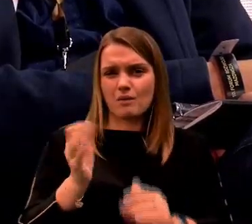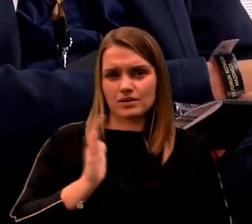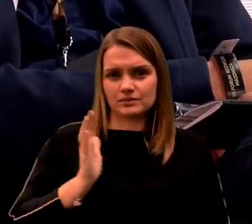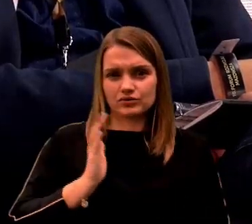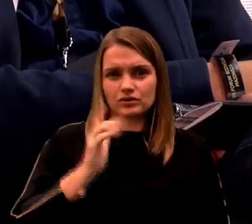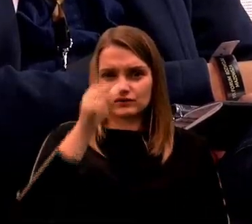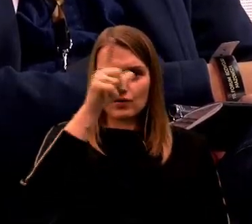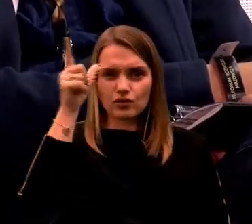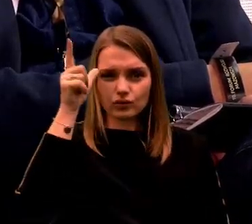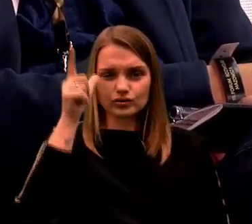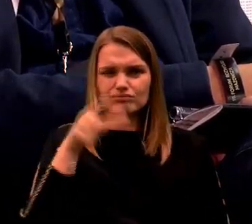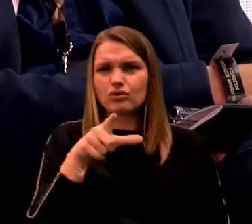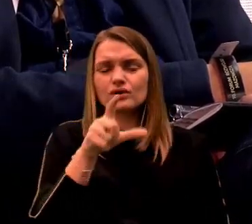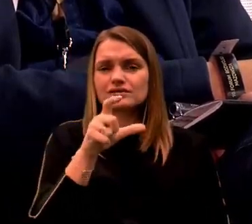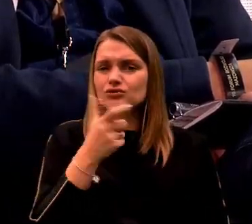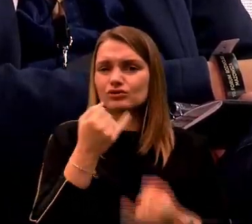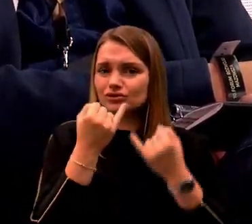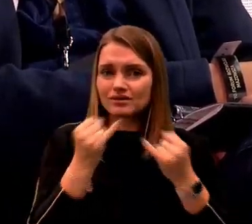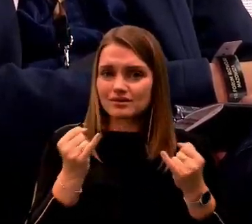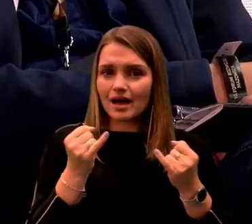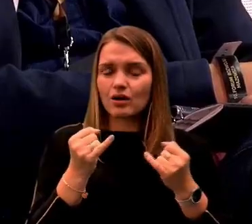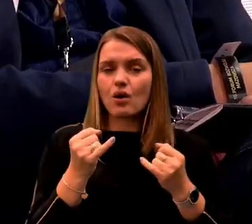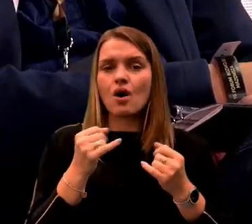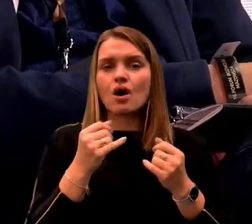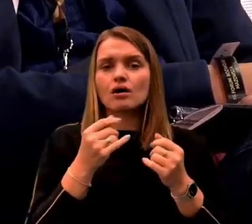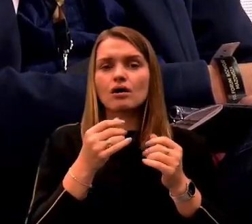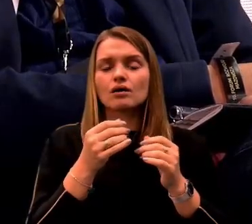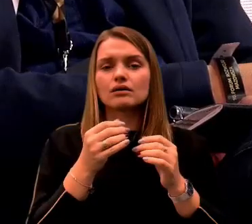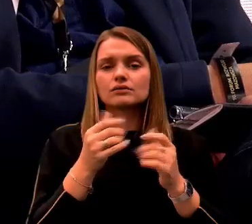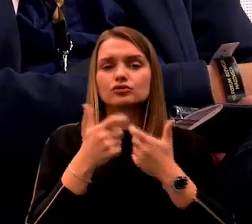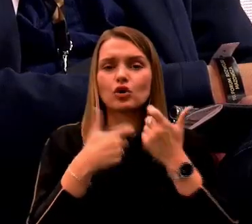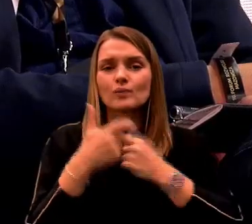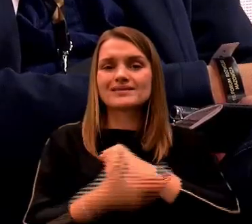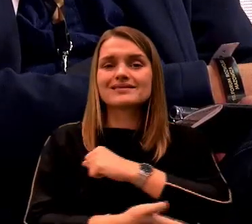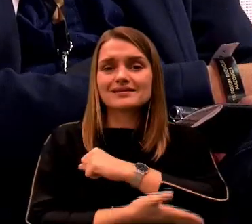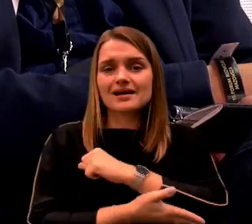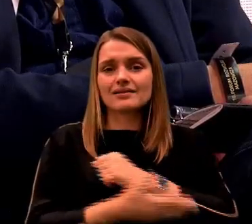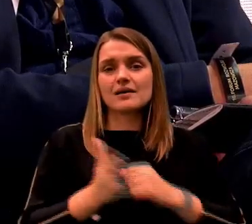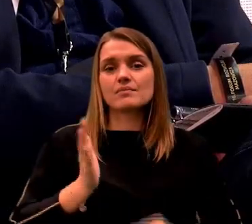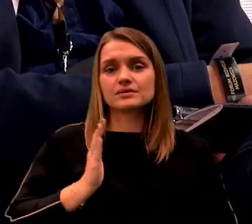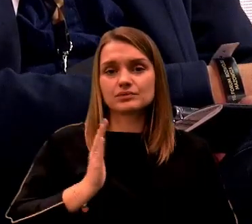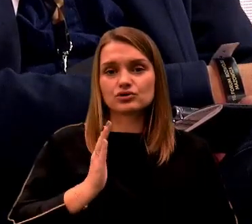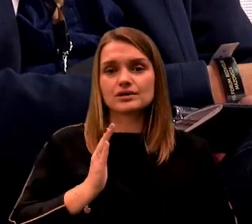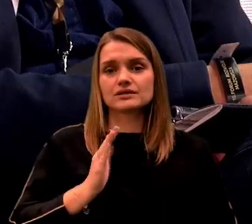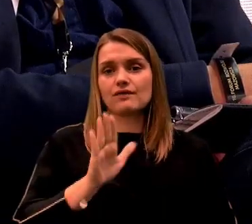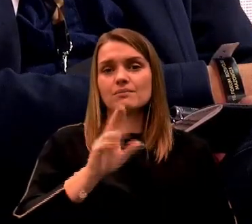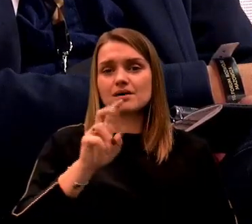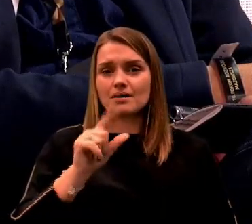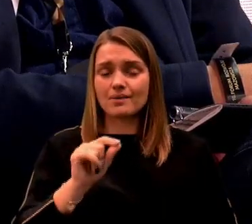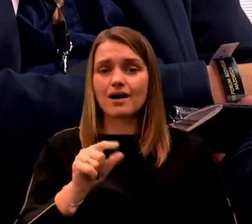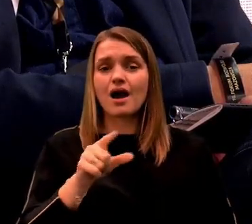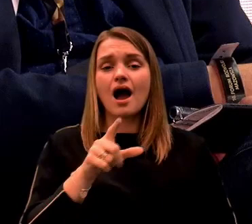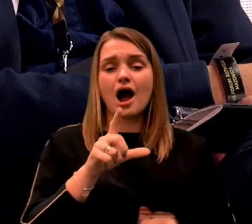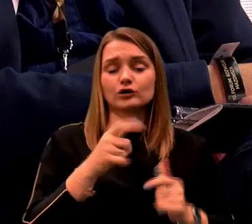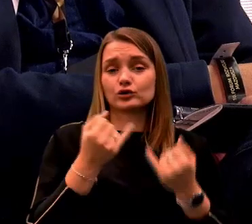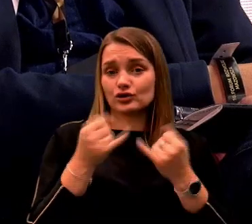co innego. Zupełnie co innego jest ustalić zasady i ich trzymać, i to są zasady bezpieczeństwa, a zupełnie czymś innym jest